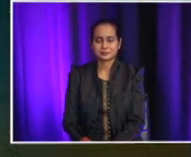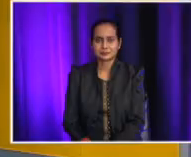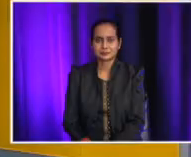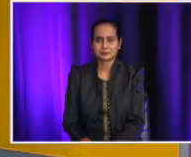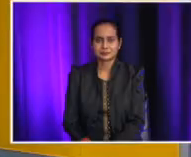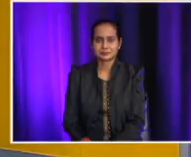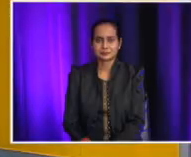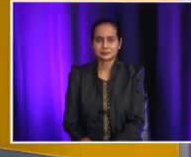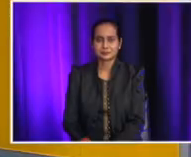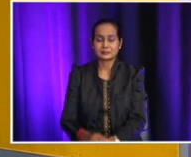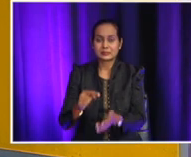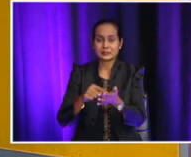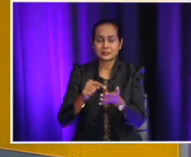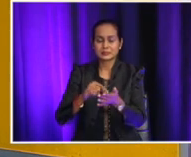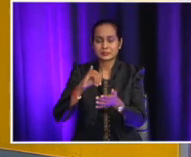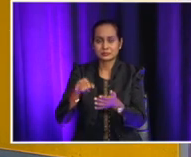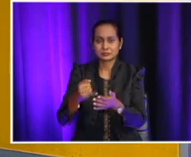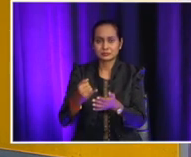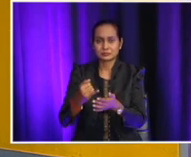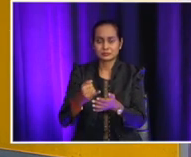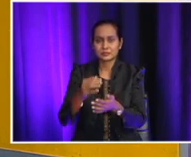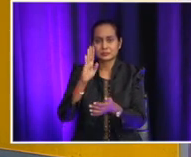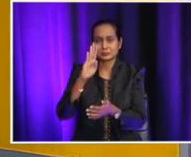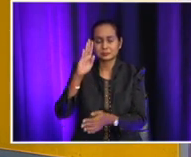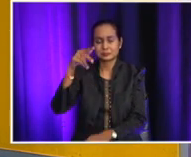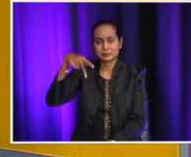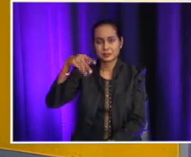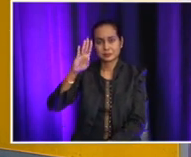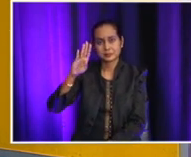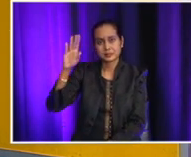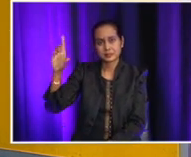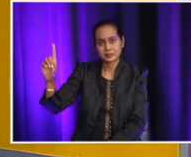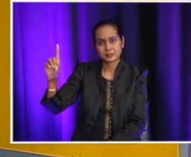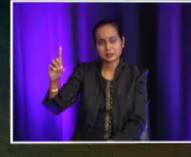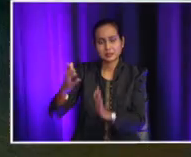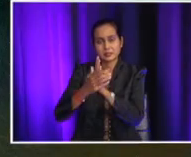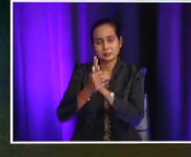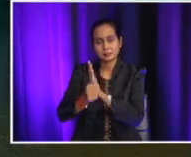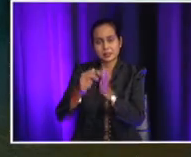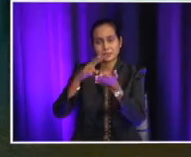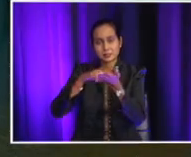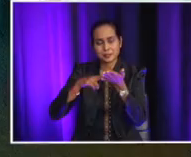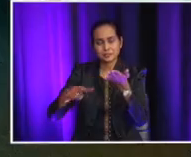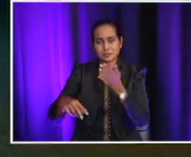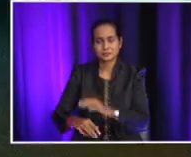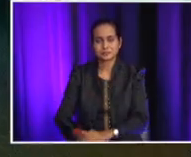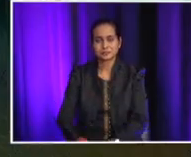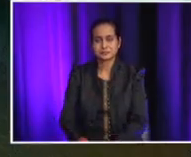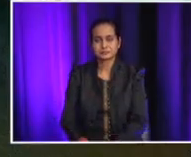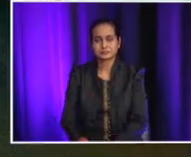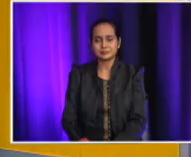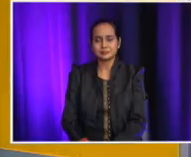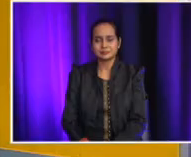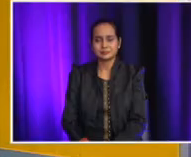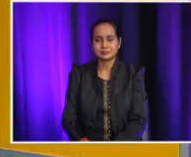diuji untuk kemahiran membaca untuk anak kita bagi dua bintang seterusnya